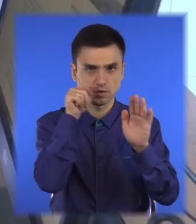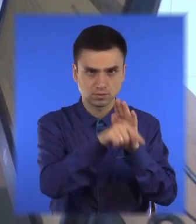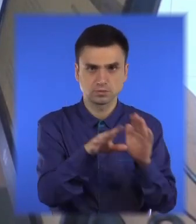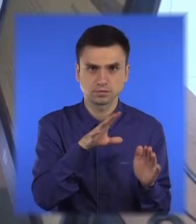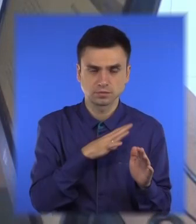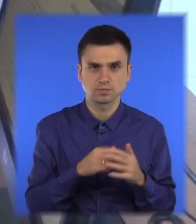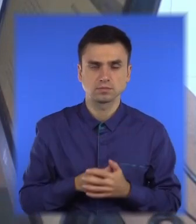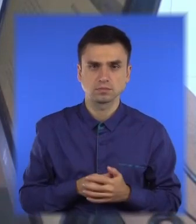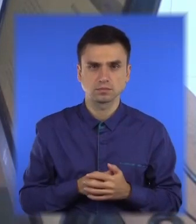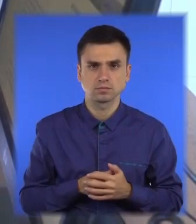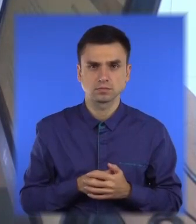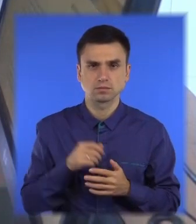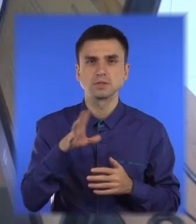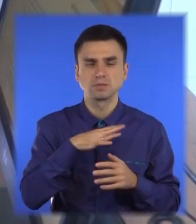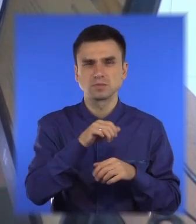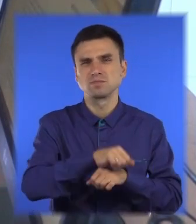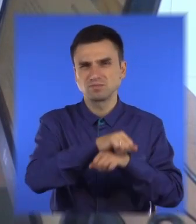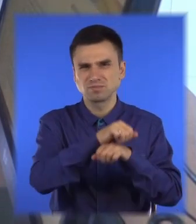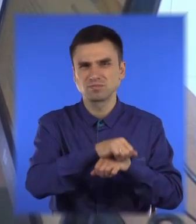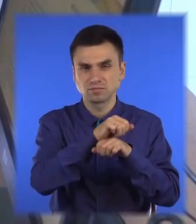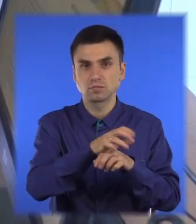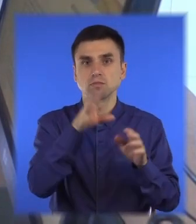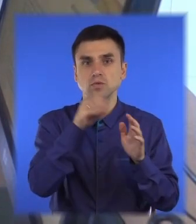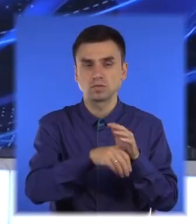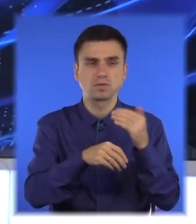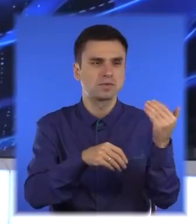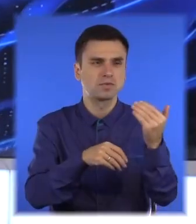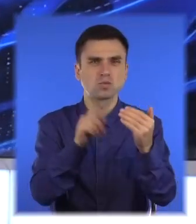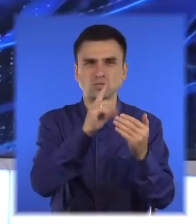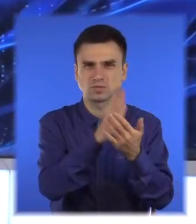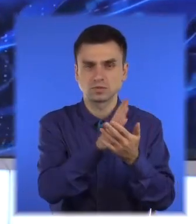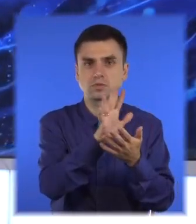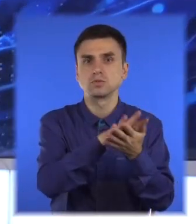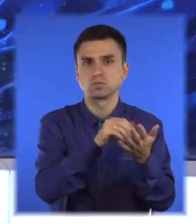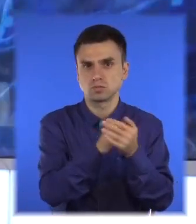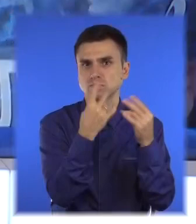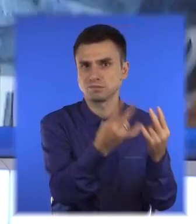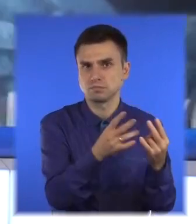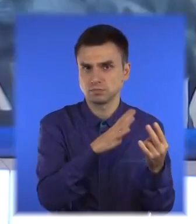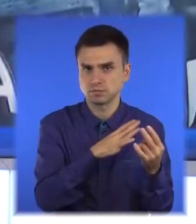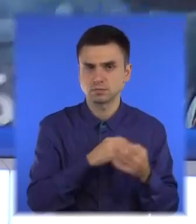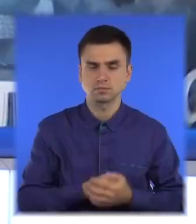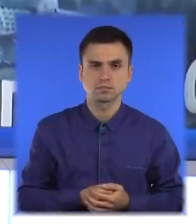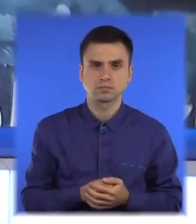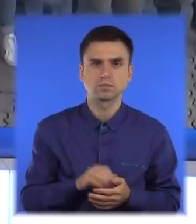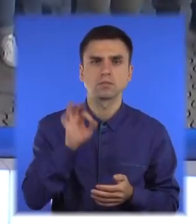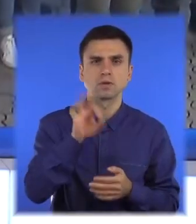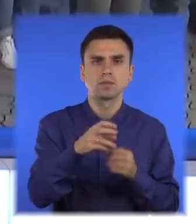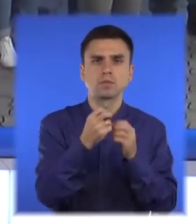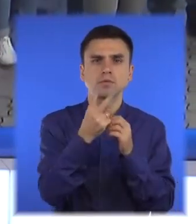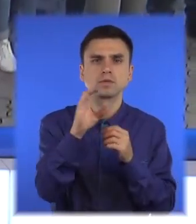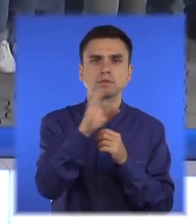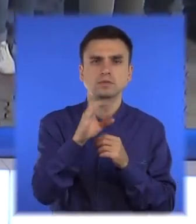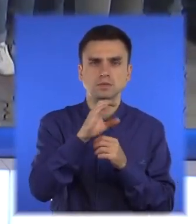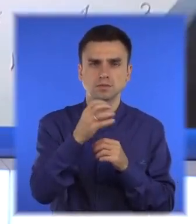час цього мітингу було пошкоджено майно товариства. Нагадаю, 12 вересня під стінами теплоцентралі